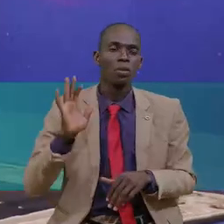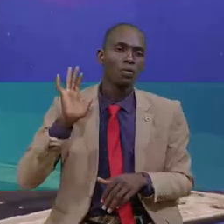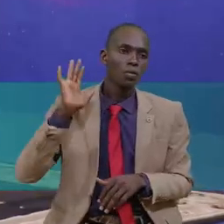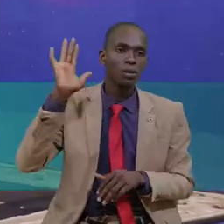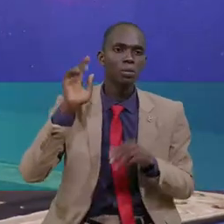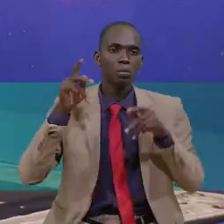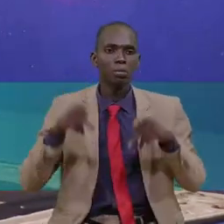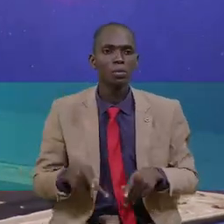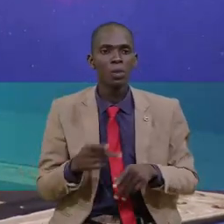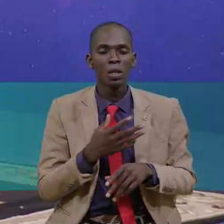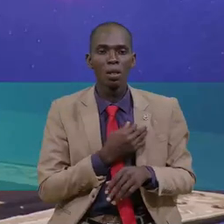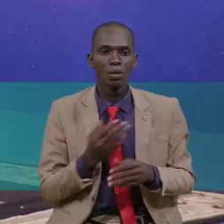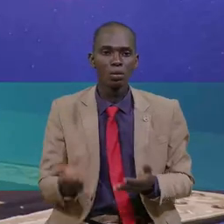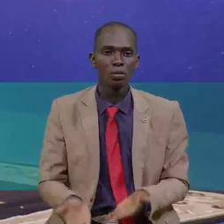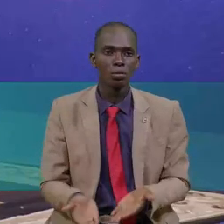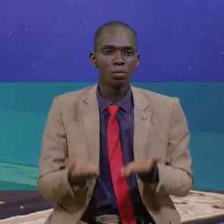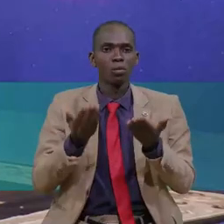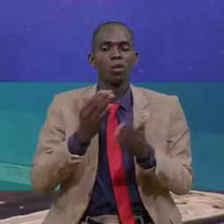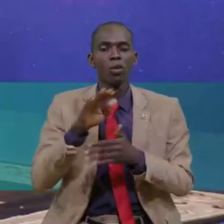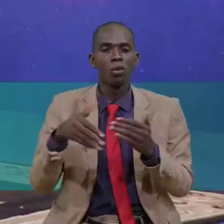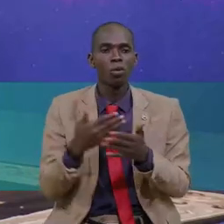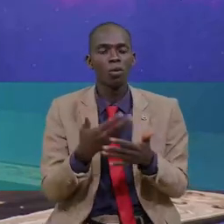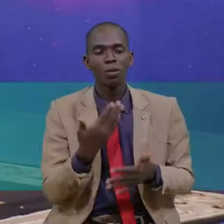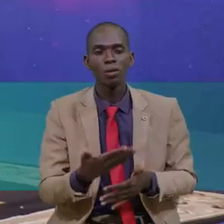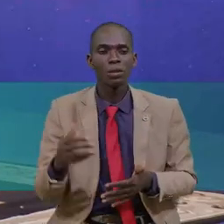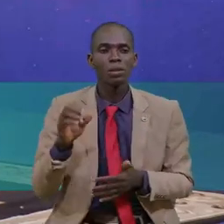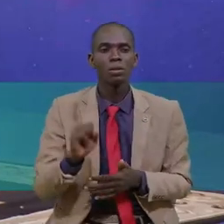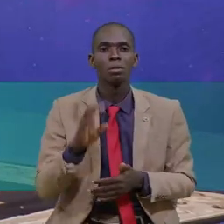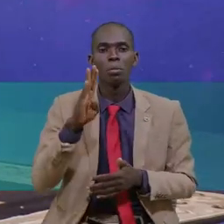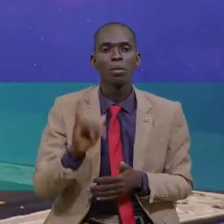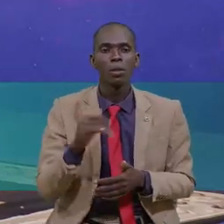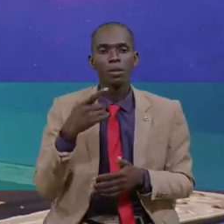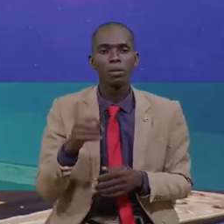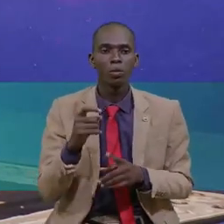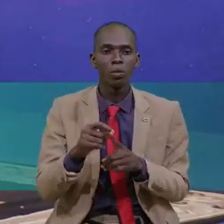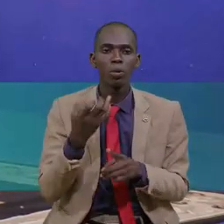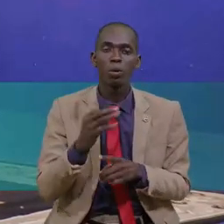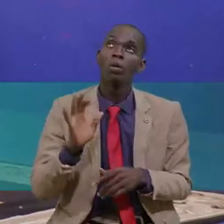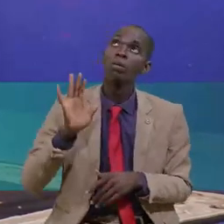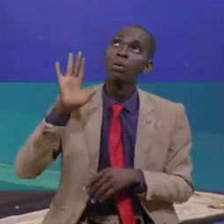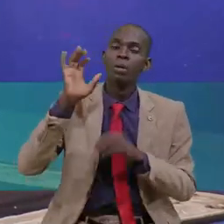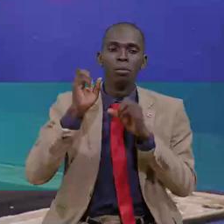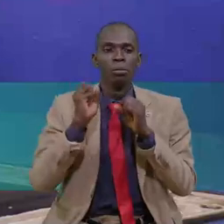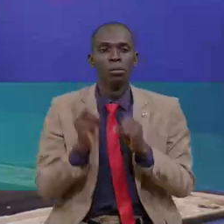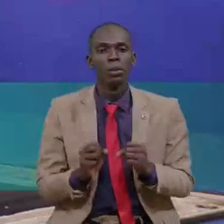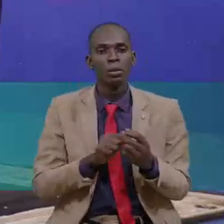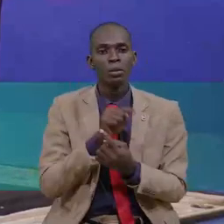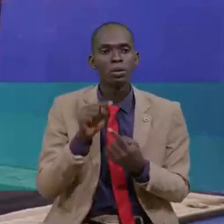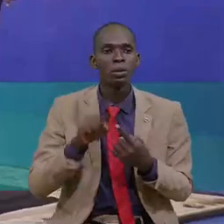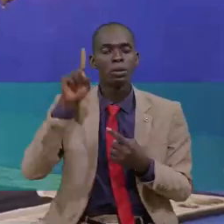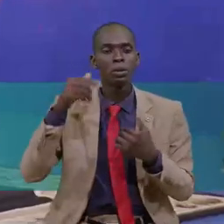et soutenant toute chose par sa parole puissante, à faire